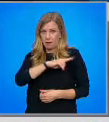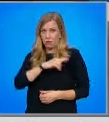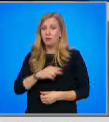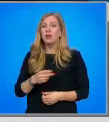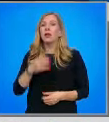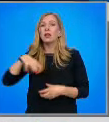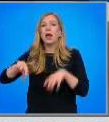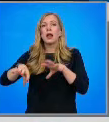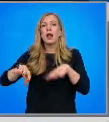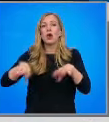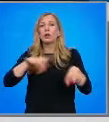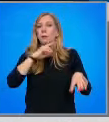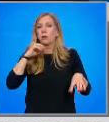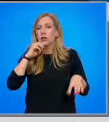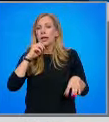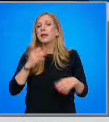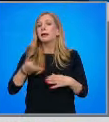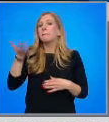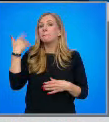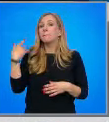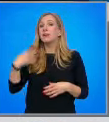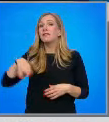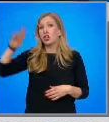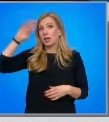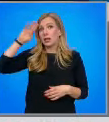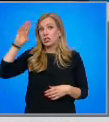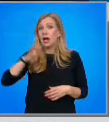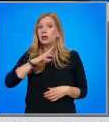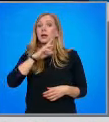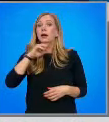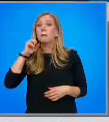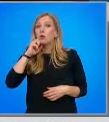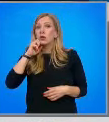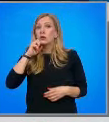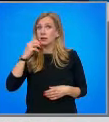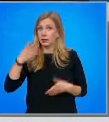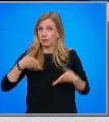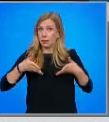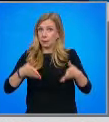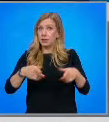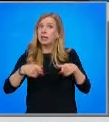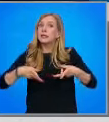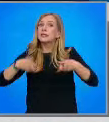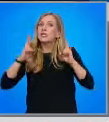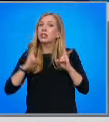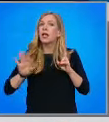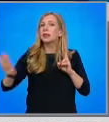полицейски управления и бившият началник на столичната пътна полиция Тенчо Тенев са позволили